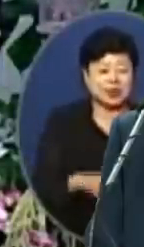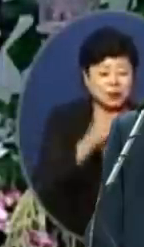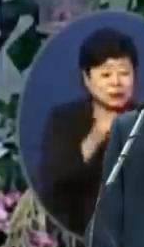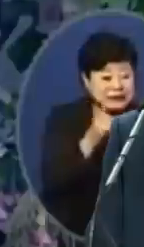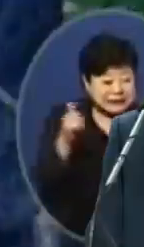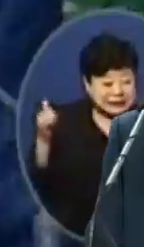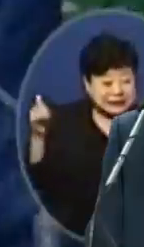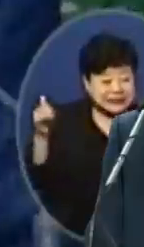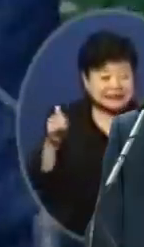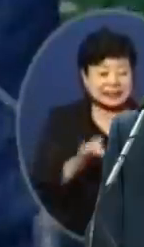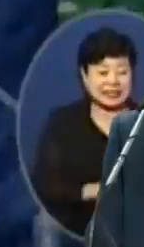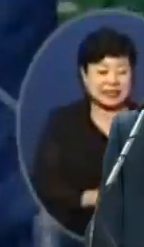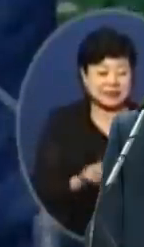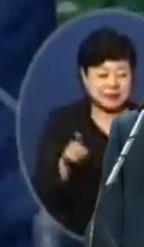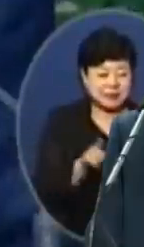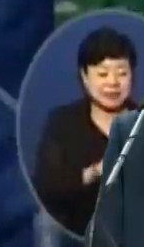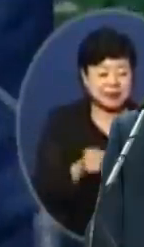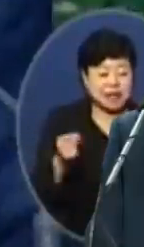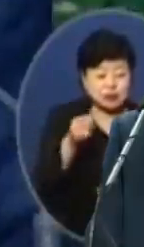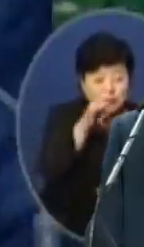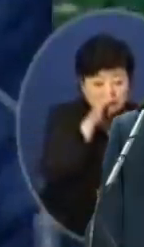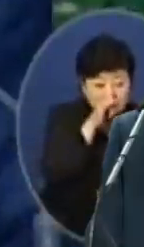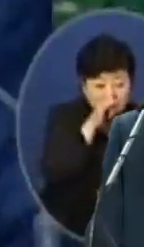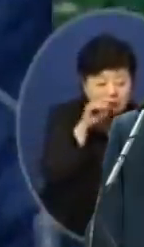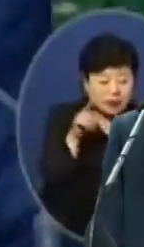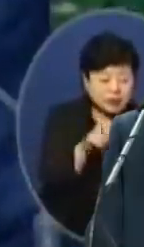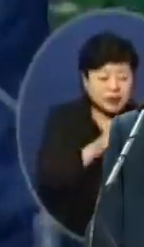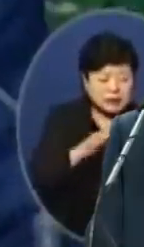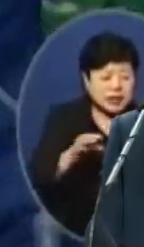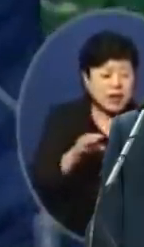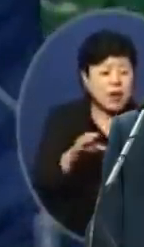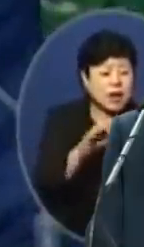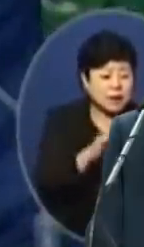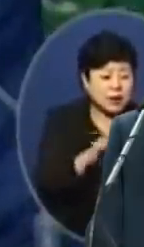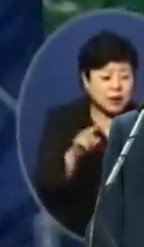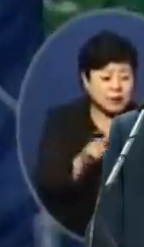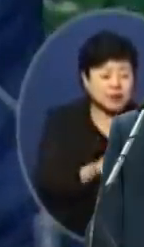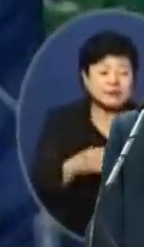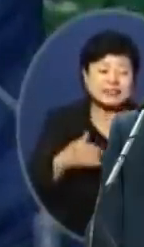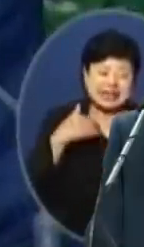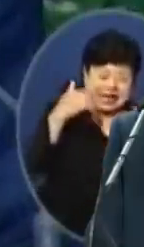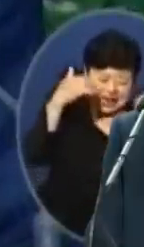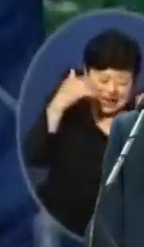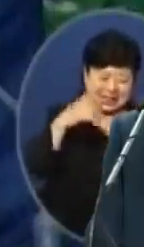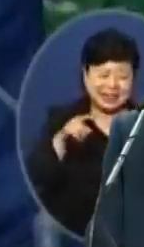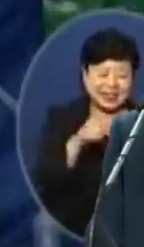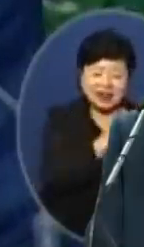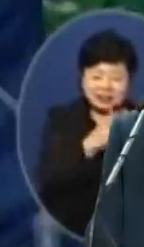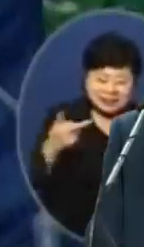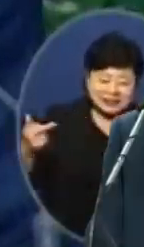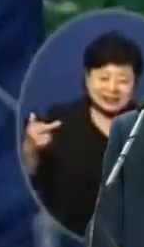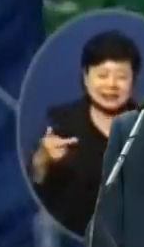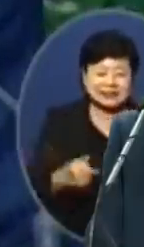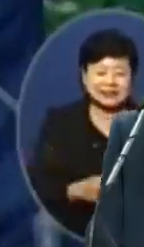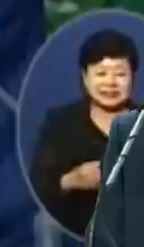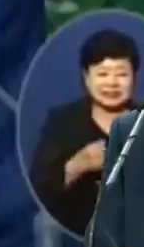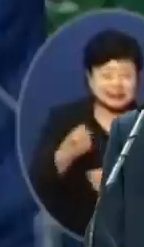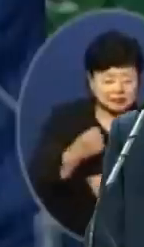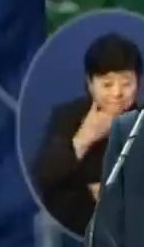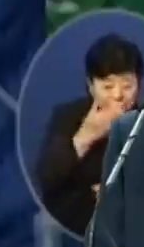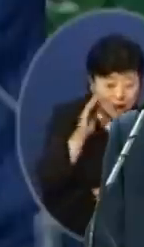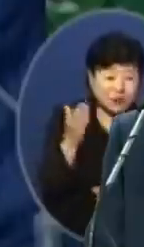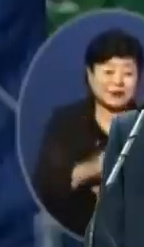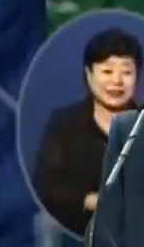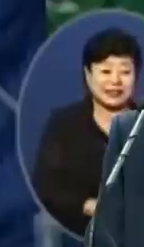모든 사람이 불량대로 믿음을 가지고 있지만은 그 믿음을 사용하면 믿음이 자꾸 자라서 더 큰 짐을 짊어질 수가